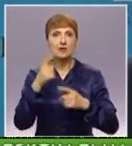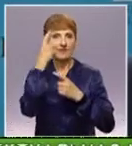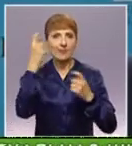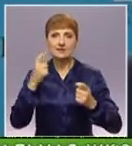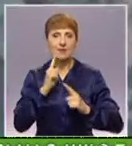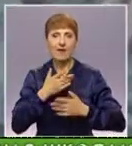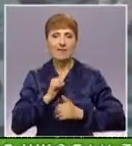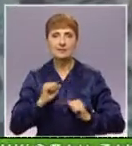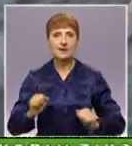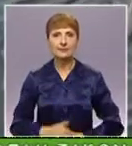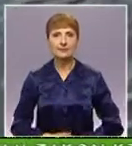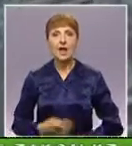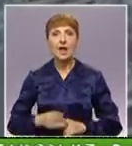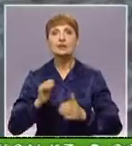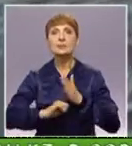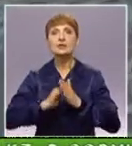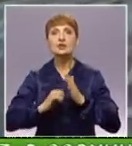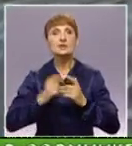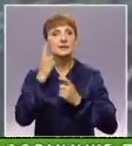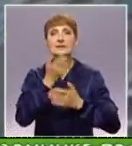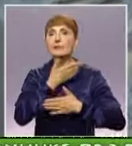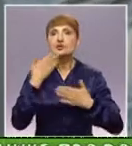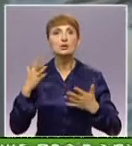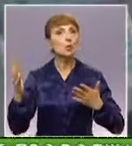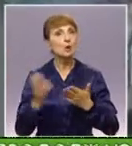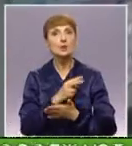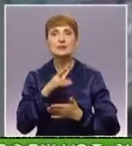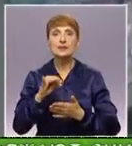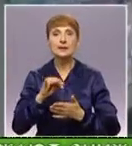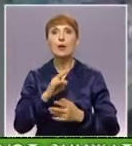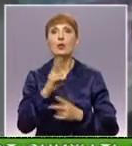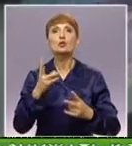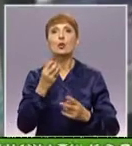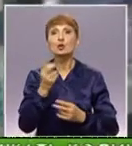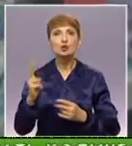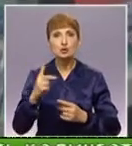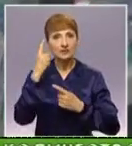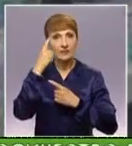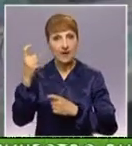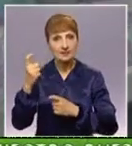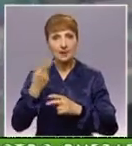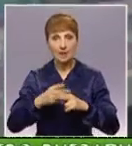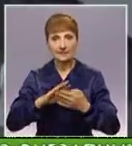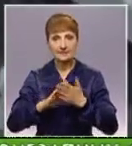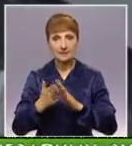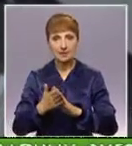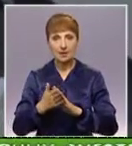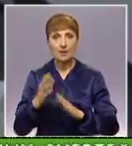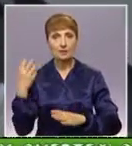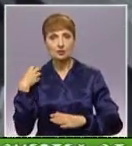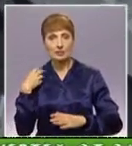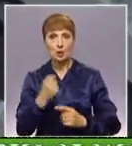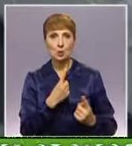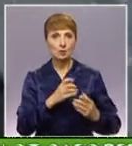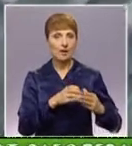разглашается. По этой же причине не сообщается, удалось ли обогатиться кому-нибудь за информацию об этой сделке между чиновником и